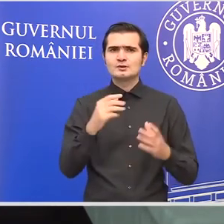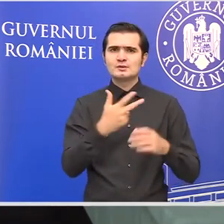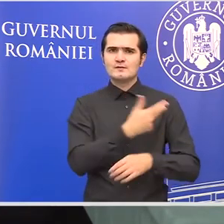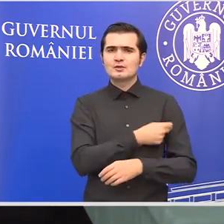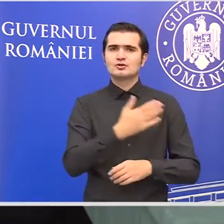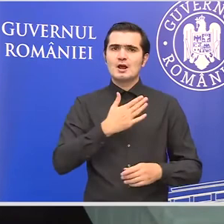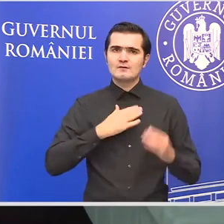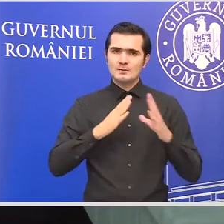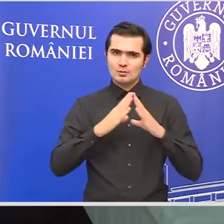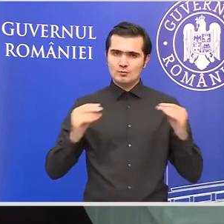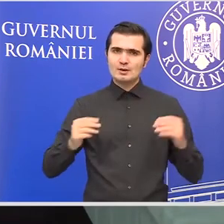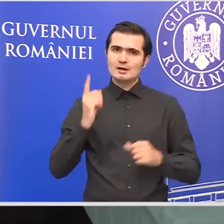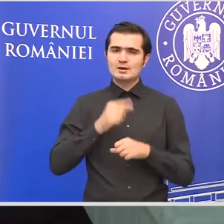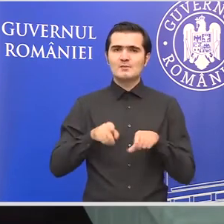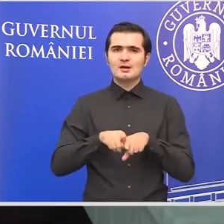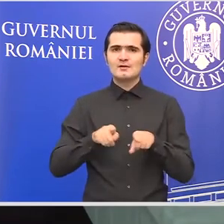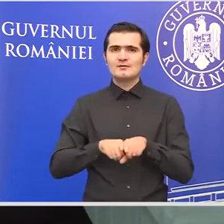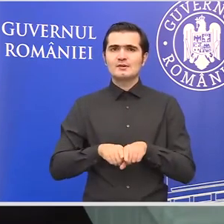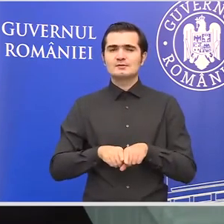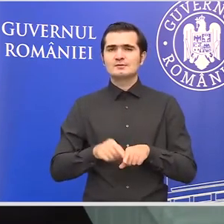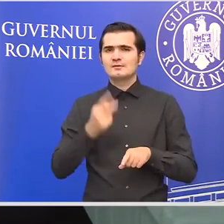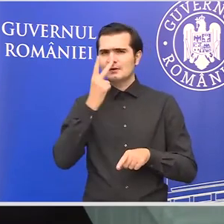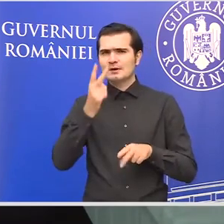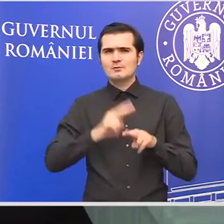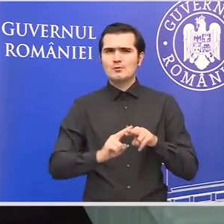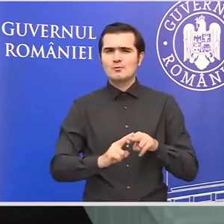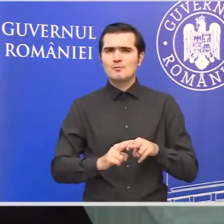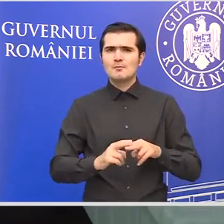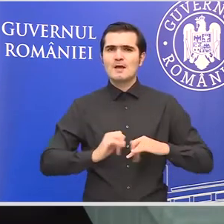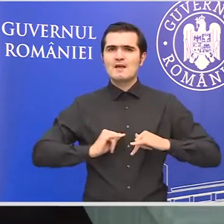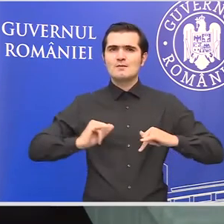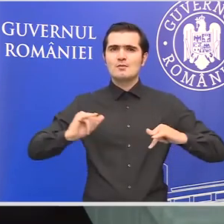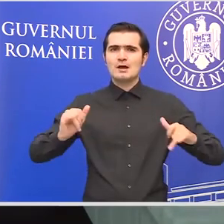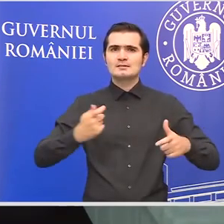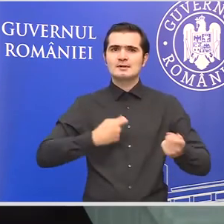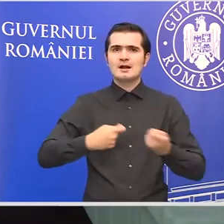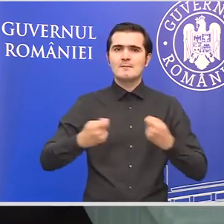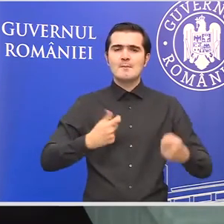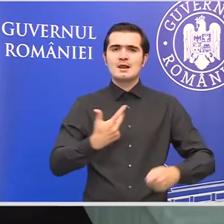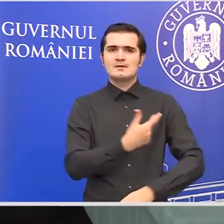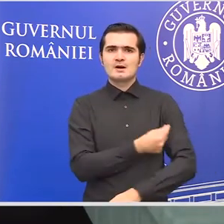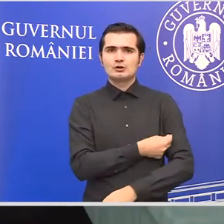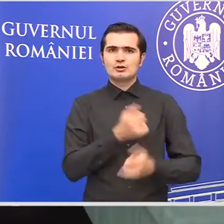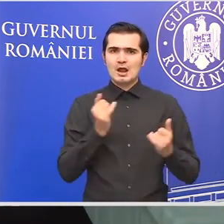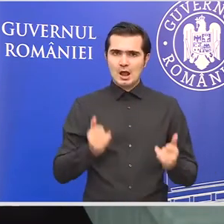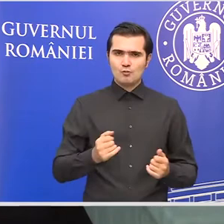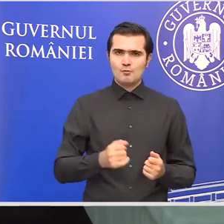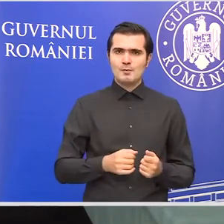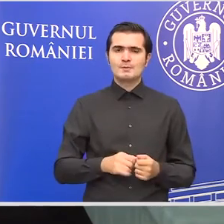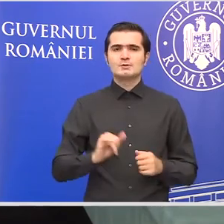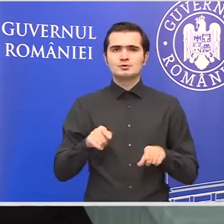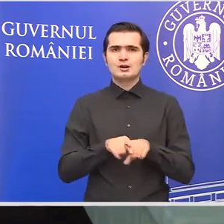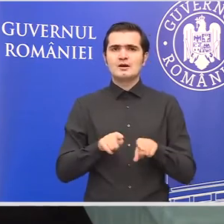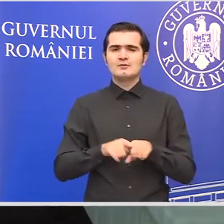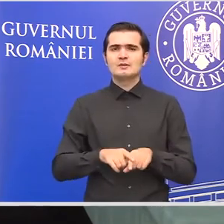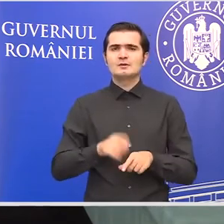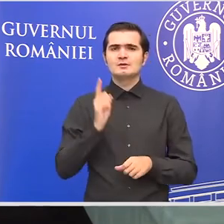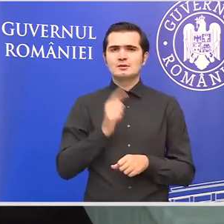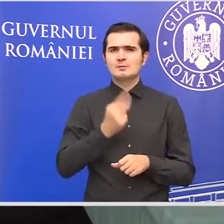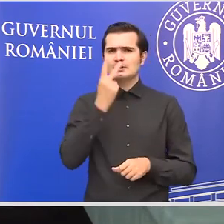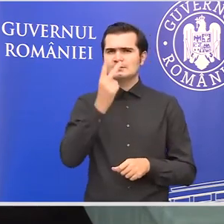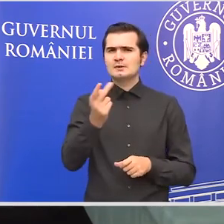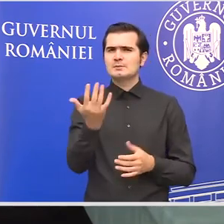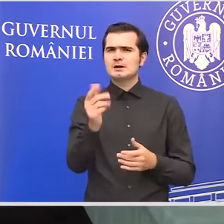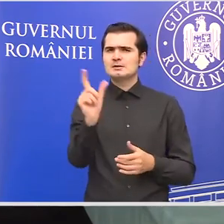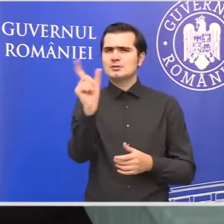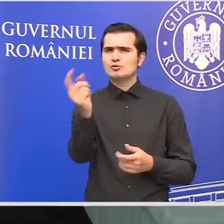România. Trebuie să ținem cont de dinamica campaniei de vaccinare, adică cât consumăm din aceste doze. Și doi, câte doze intră în